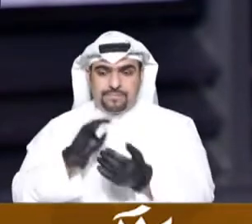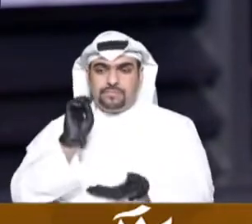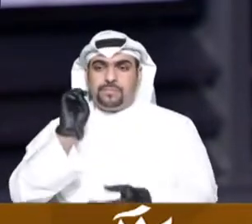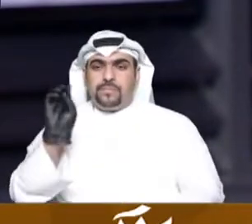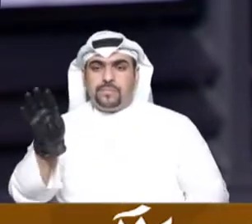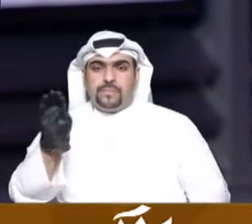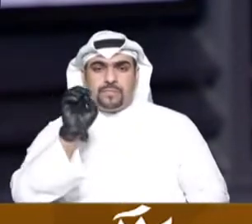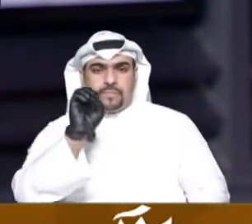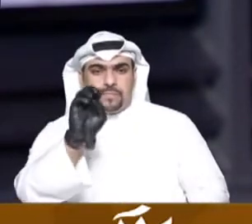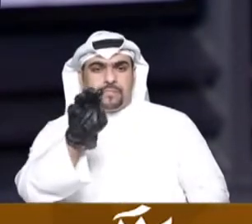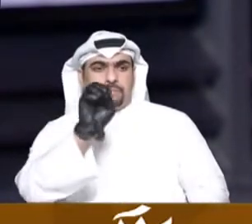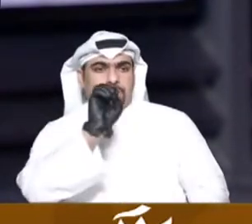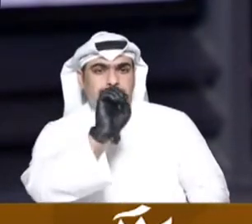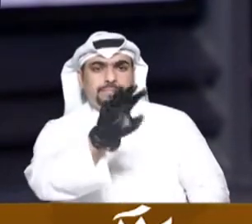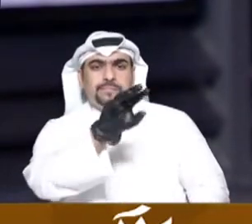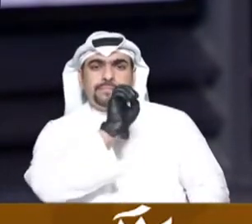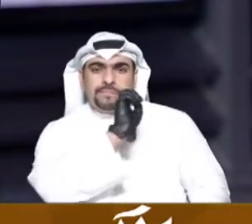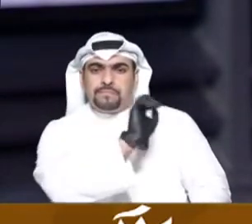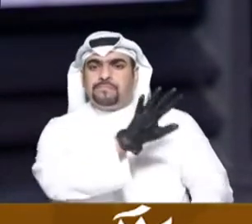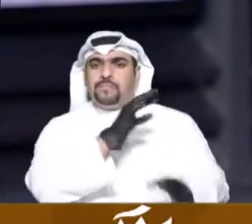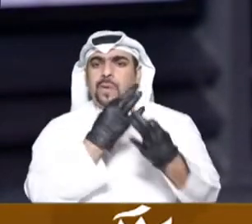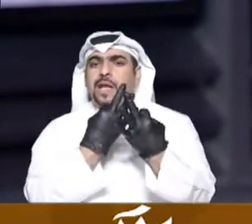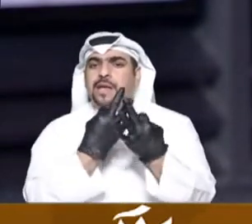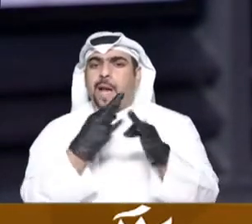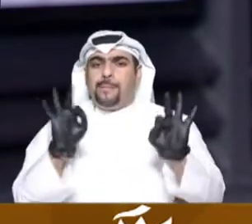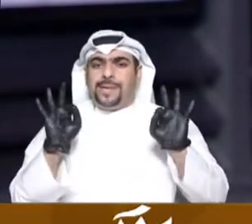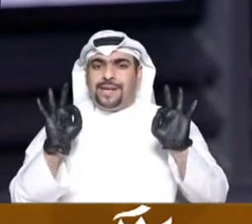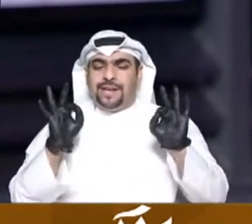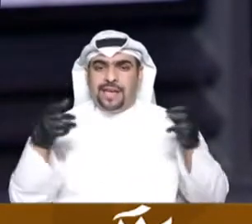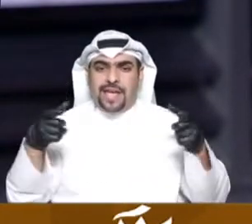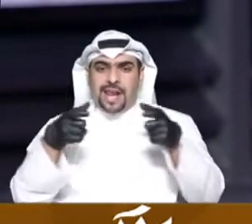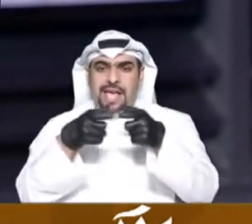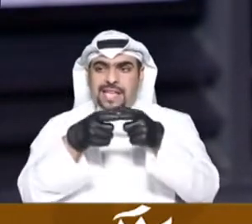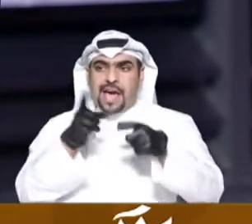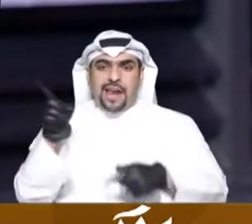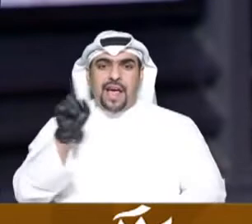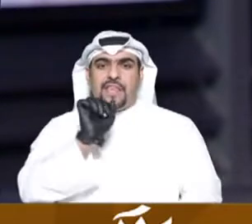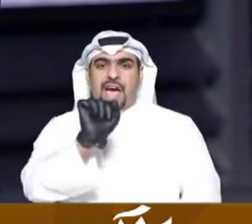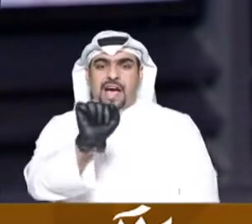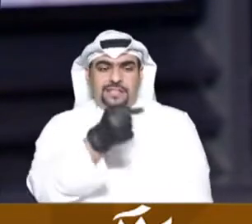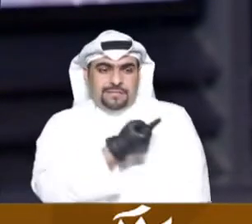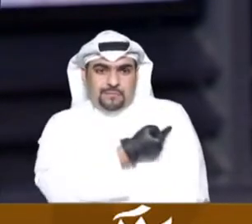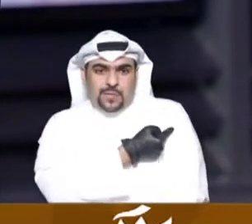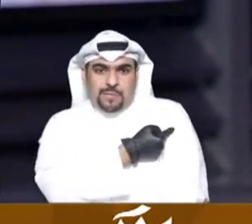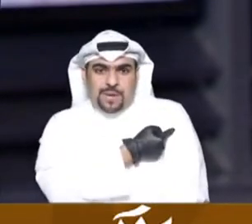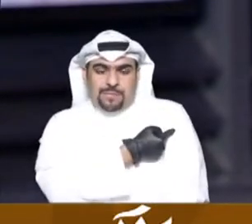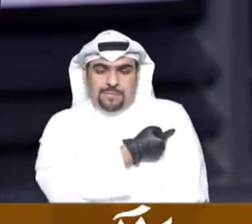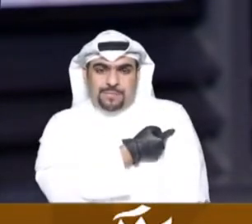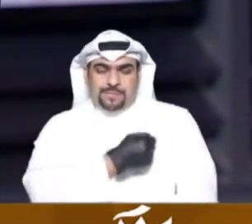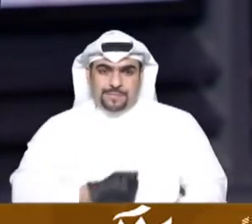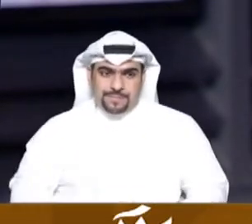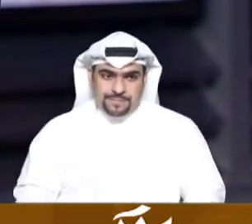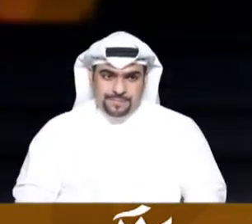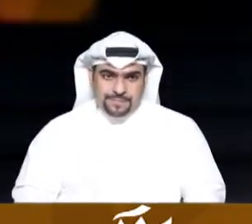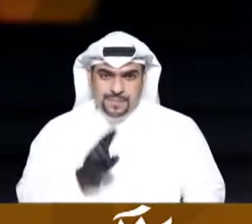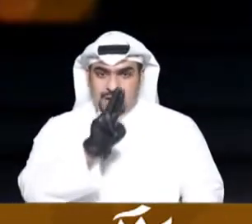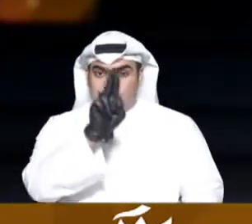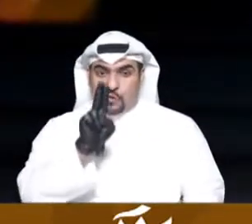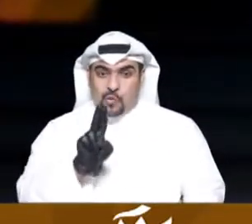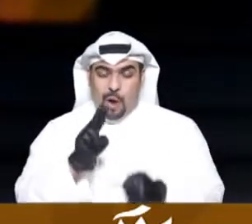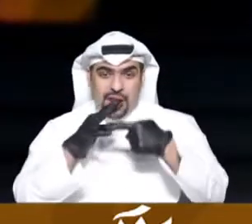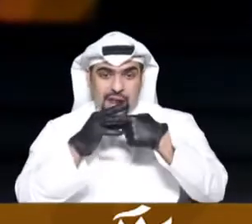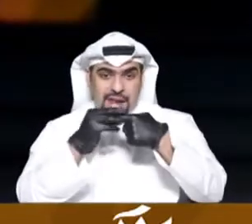جميع الدوريات. من خلال هذه الاداره المختصه عندنا يتم تاكيدها على هذا الموضوع. ما حسيت انه في نقص يعني لا سمح الله